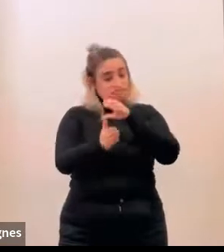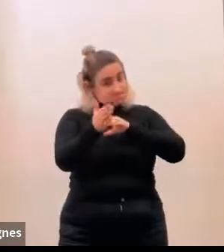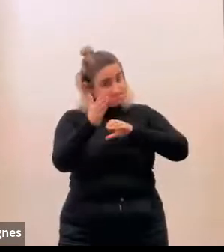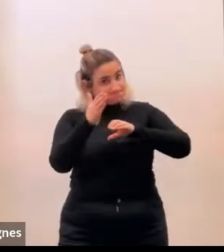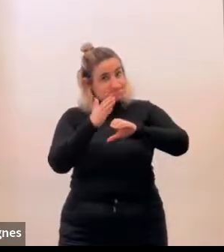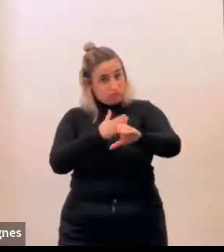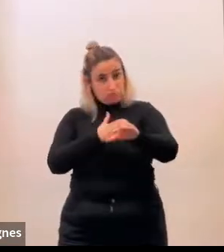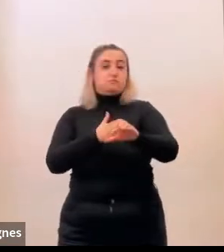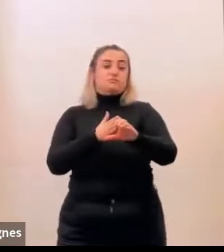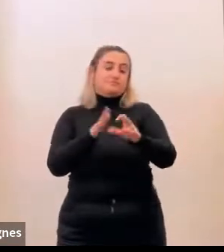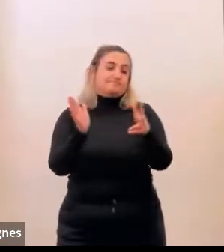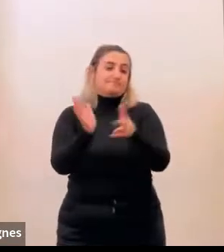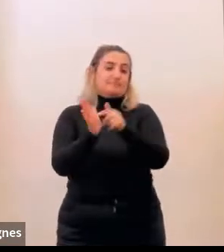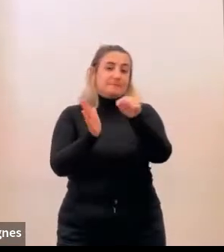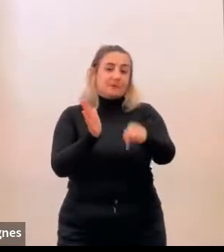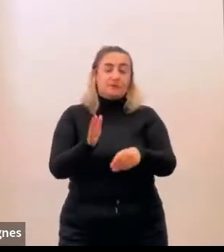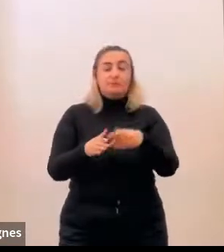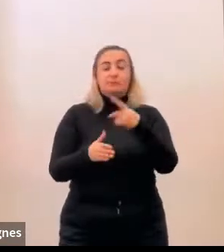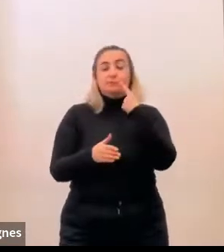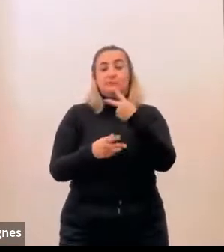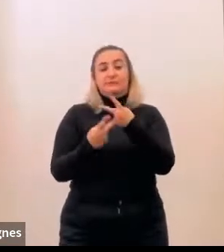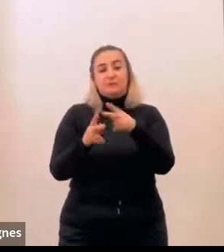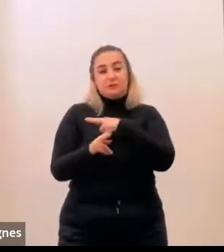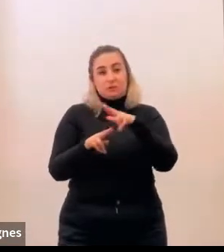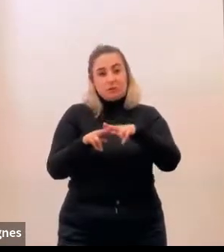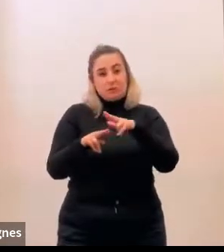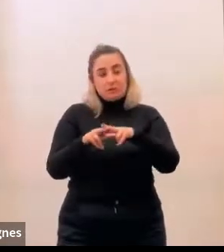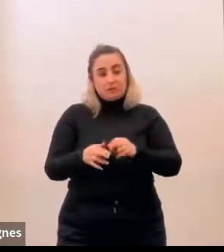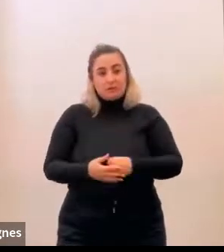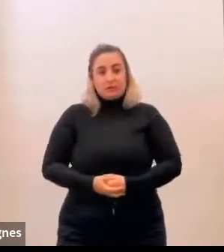Caisse des écoles de la ville de Nancy.